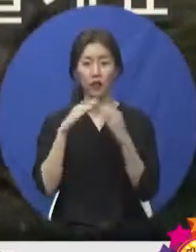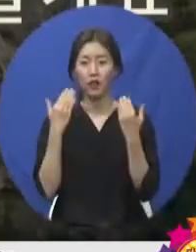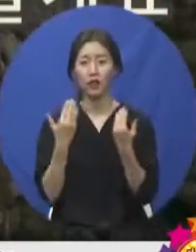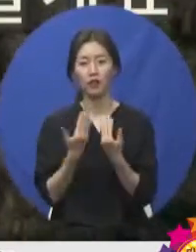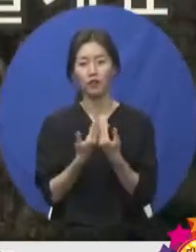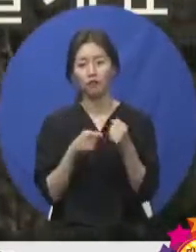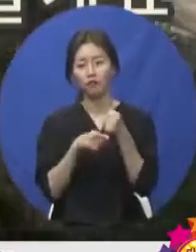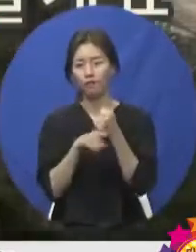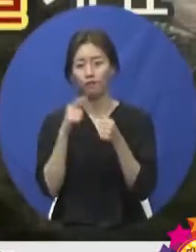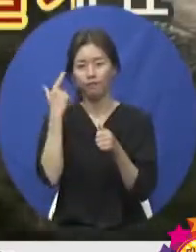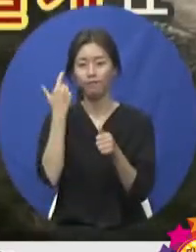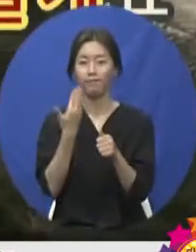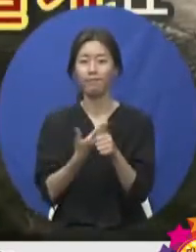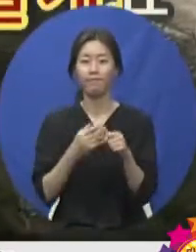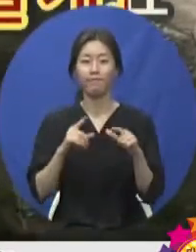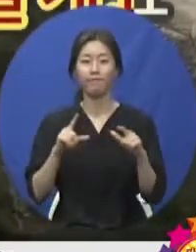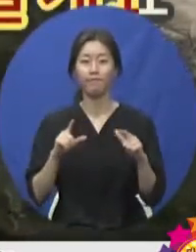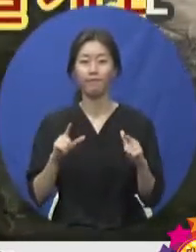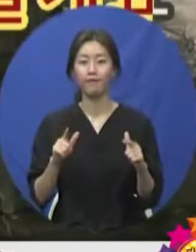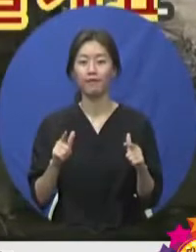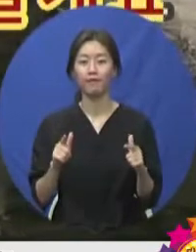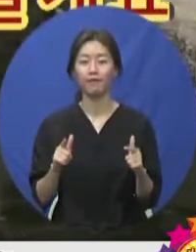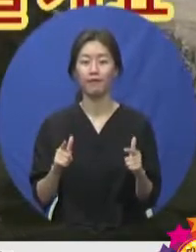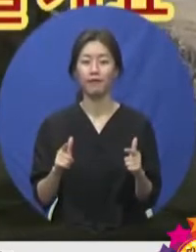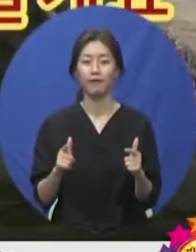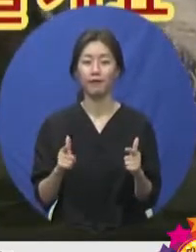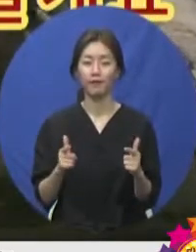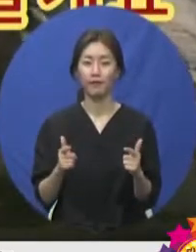사연일랑 묻지 않을게요.